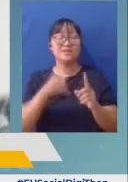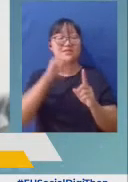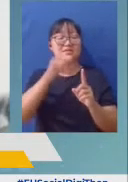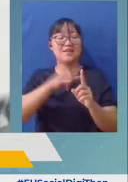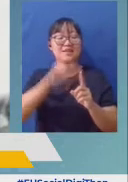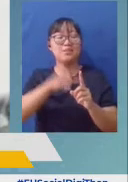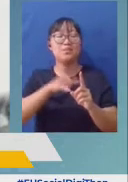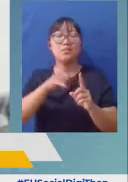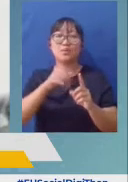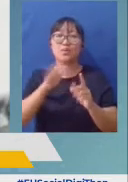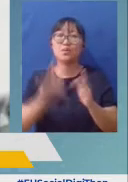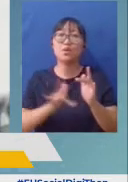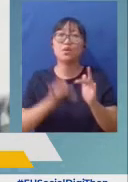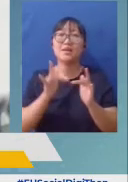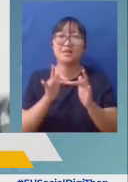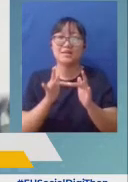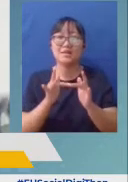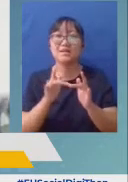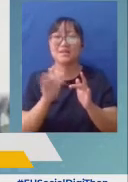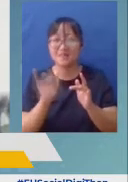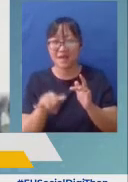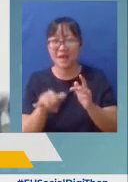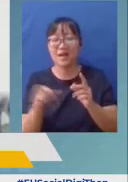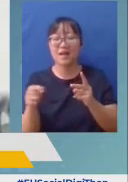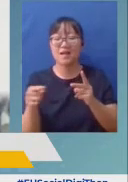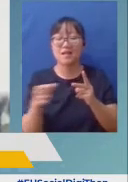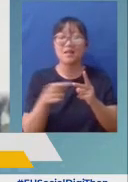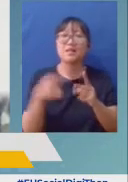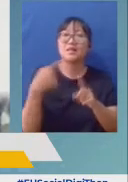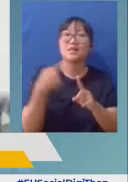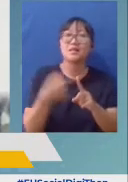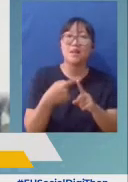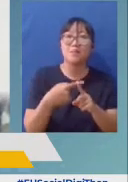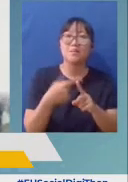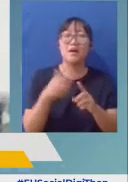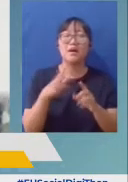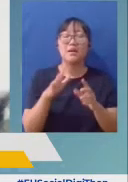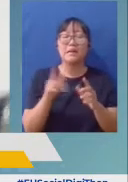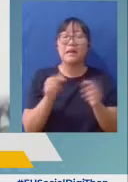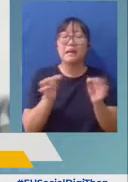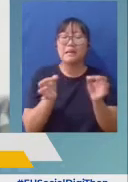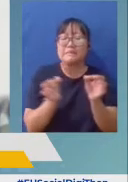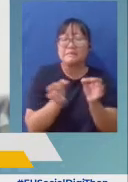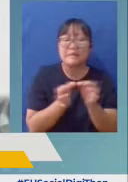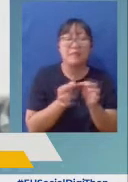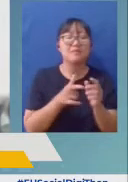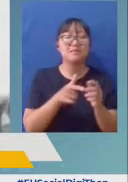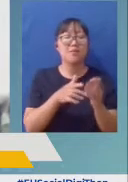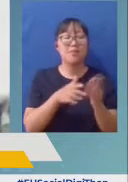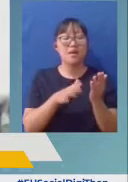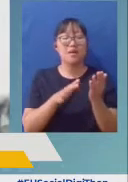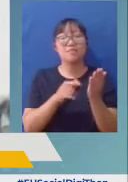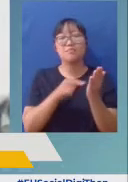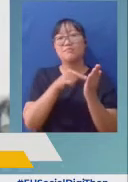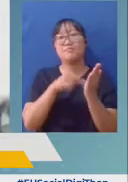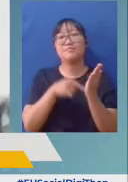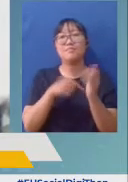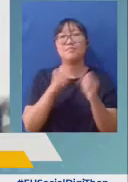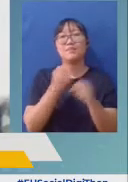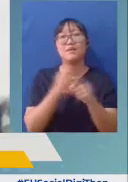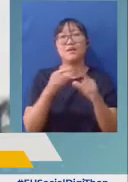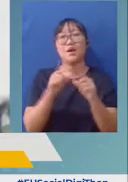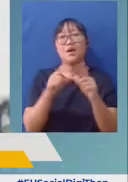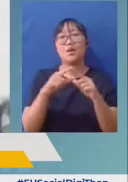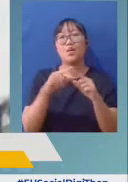kepada gawai. Nah, kalau itu terjadi, ya, jangan-jangan depresi itu akan diperkuat oleh adanya kelekatan